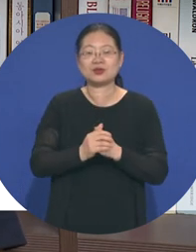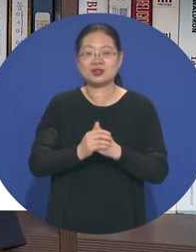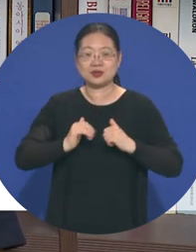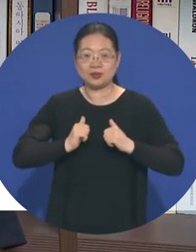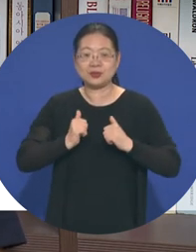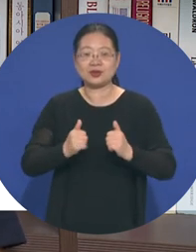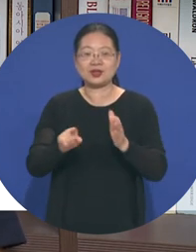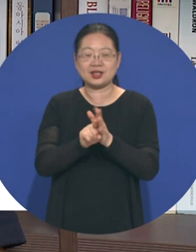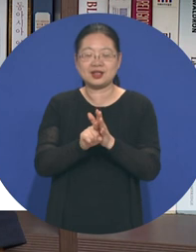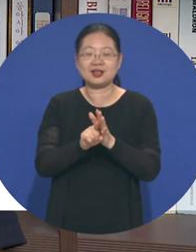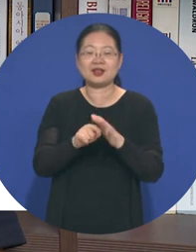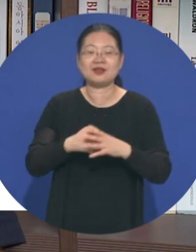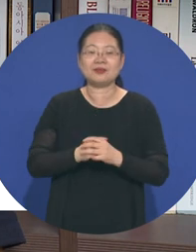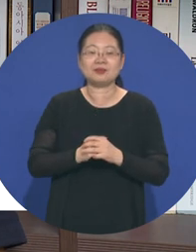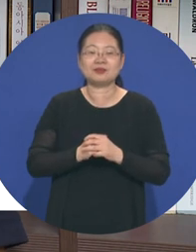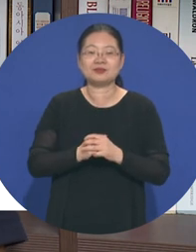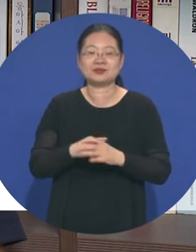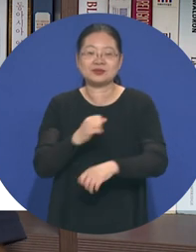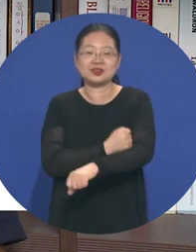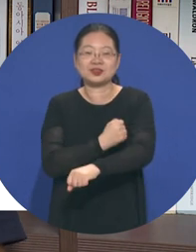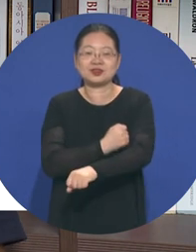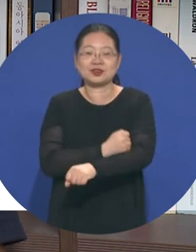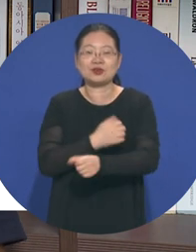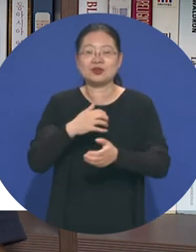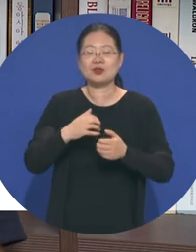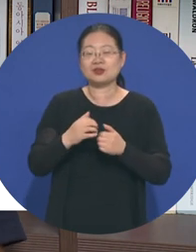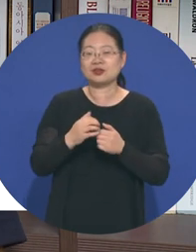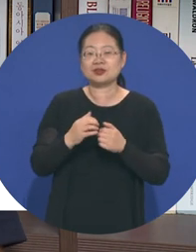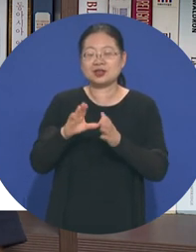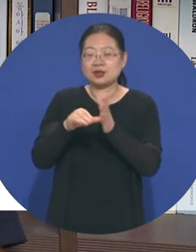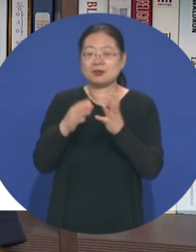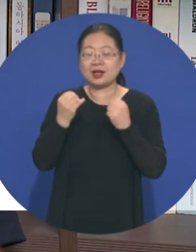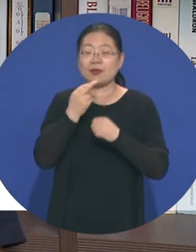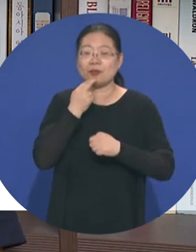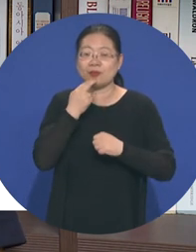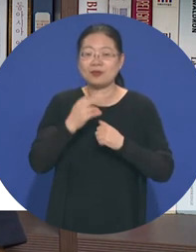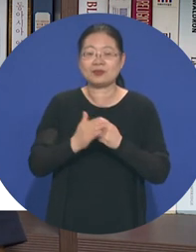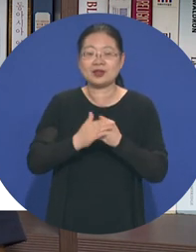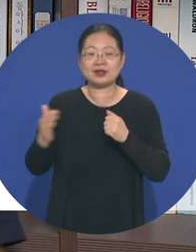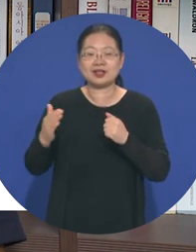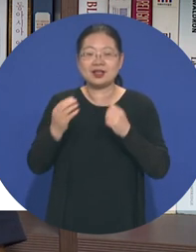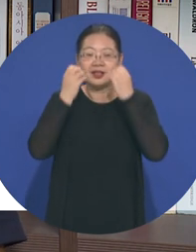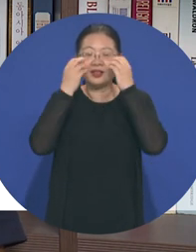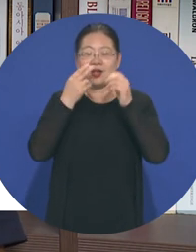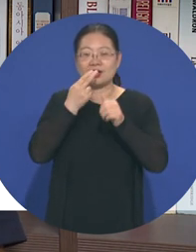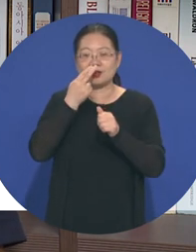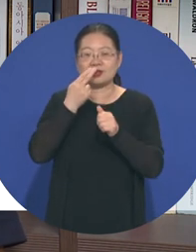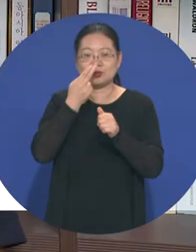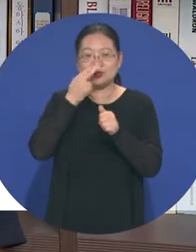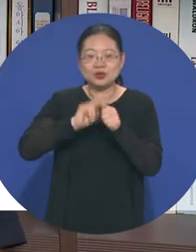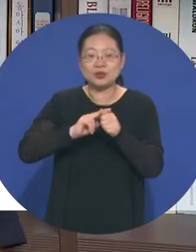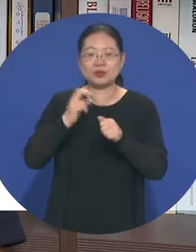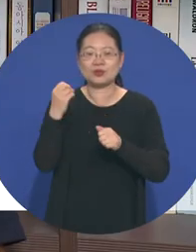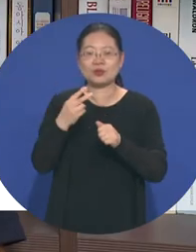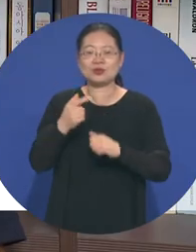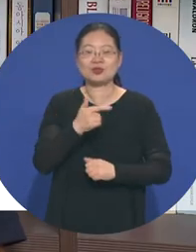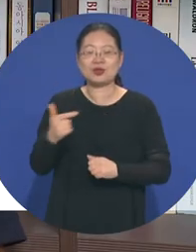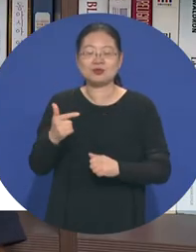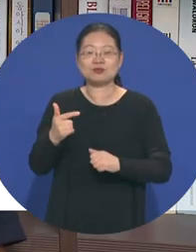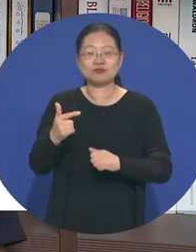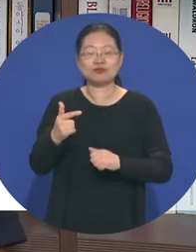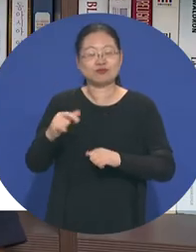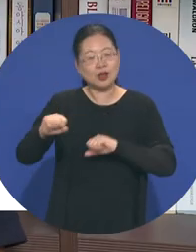심화를 위해서 또 입체화를 위해서 기여한 경우는 많지 않았다고 봅니다. 그런 점에서 매우 새로운 시도이고